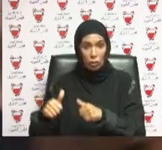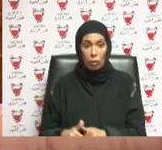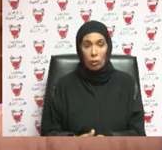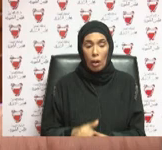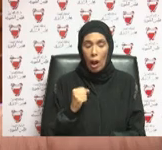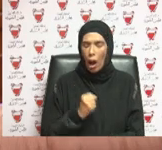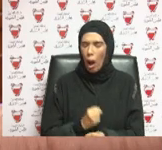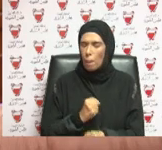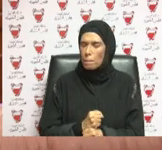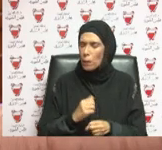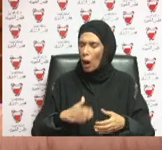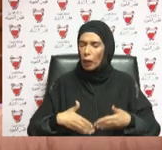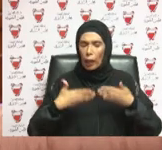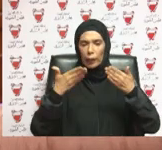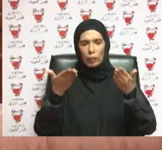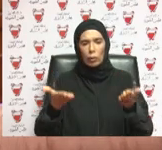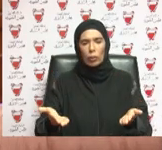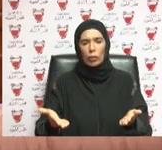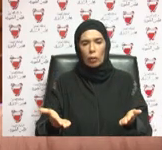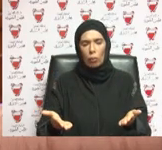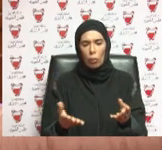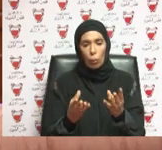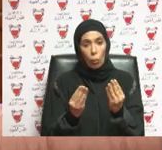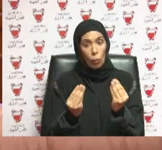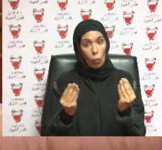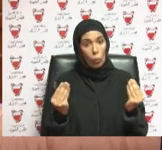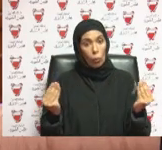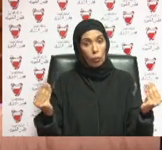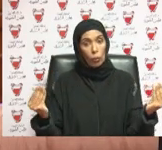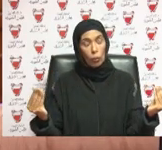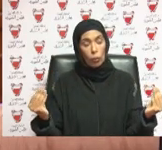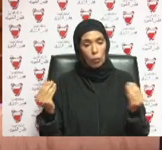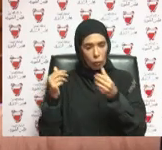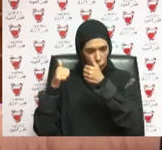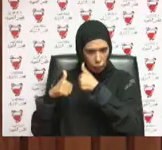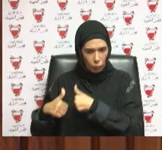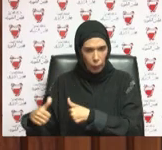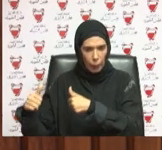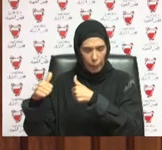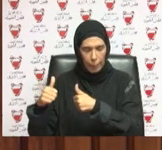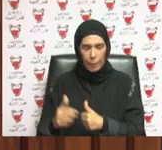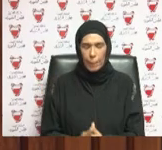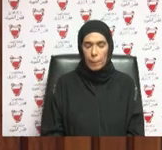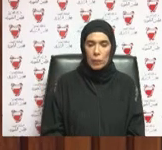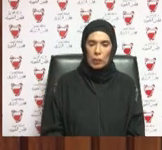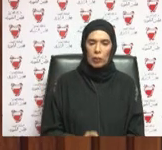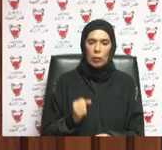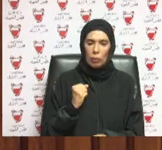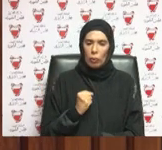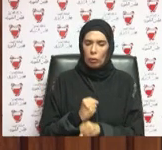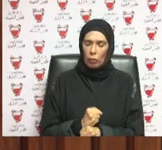مناقب الفقيد الراحل الكثيرة، ونستذكر أيضاً